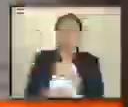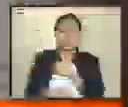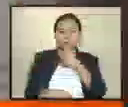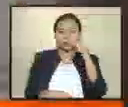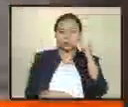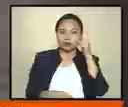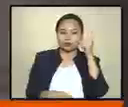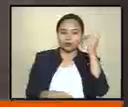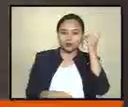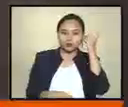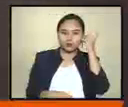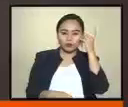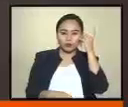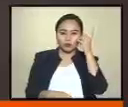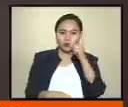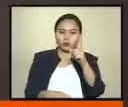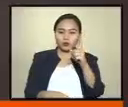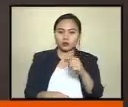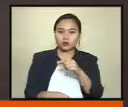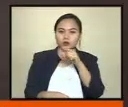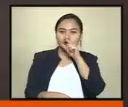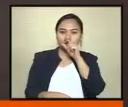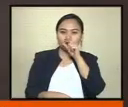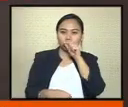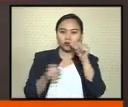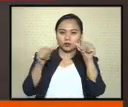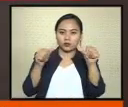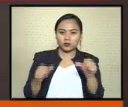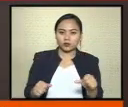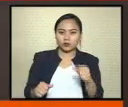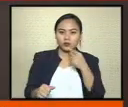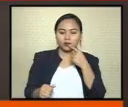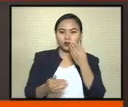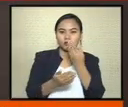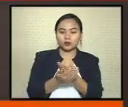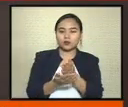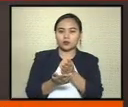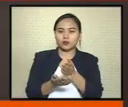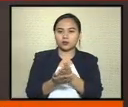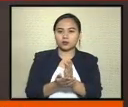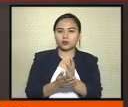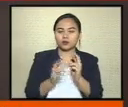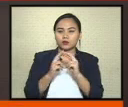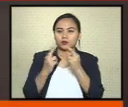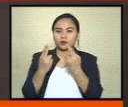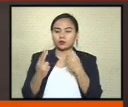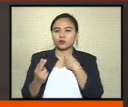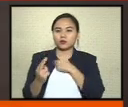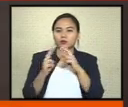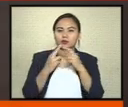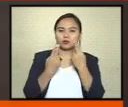Sa isang Twitter post, sinabi ni US Senator Dick Durbin, napasado na sa Senate Foreign Relations Committee